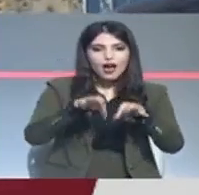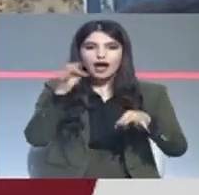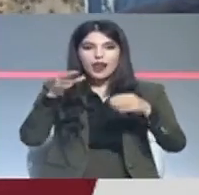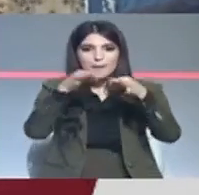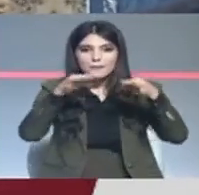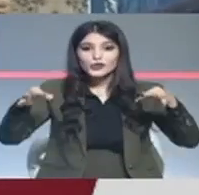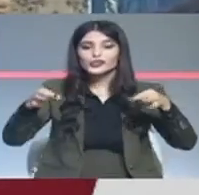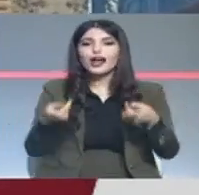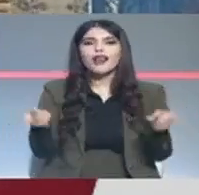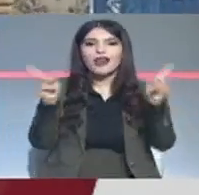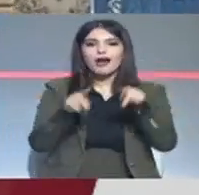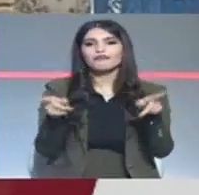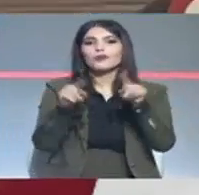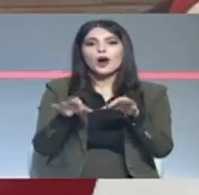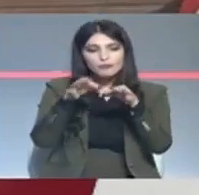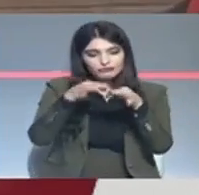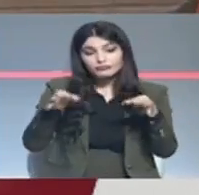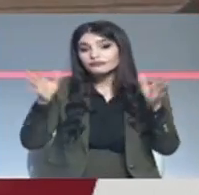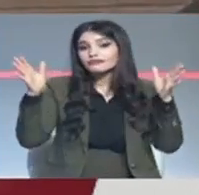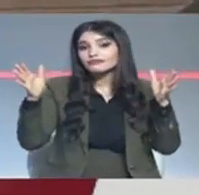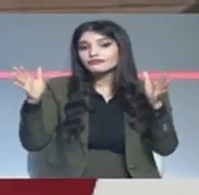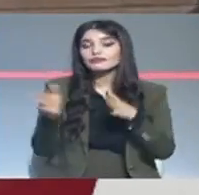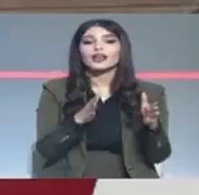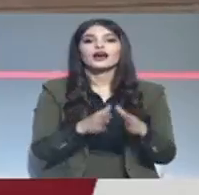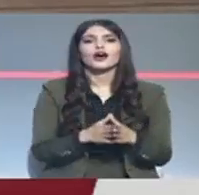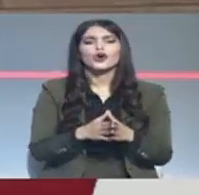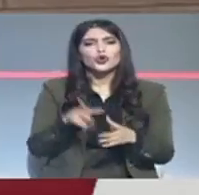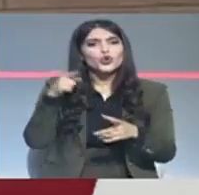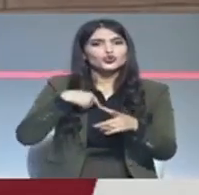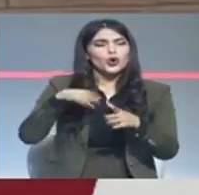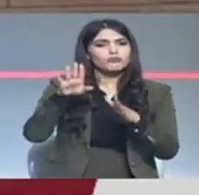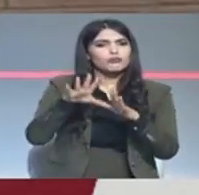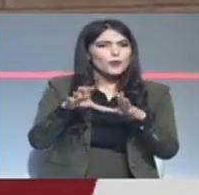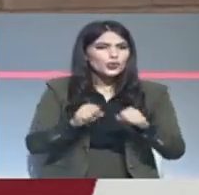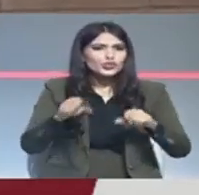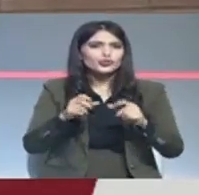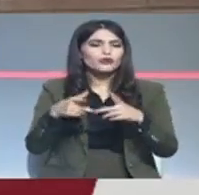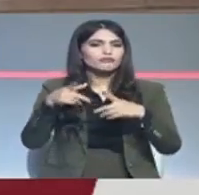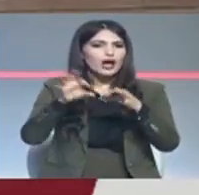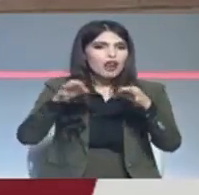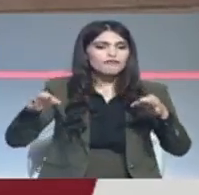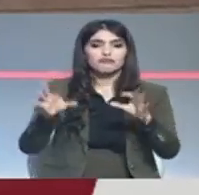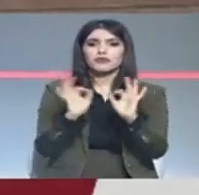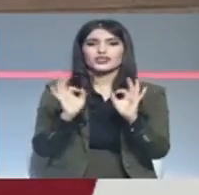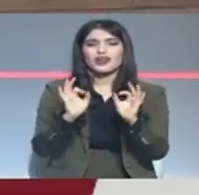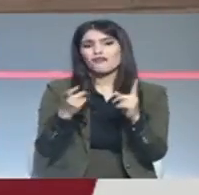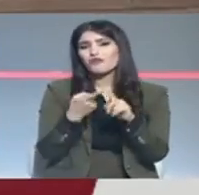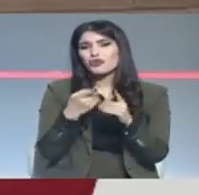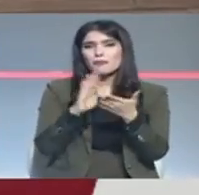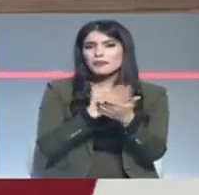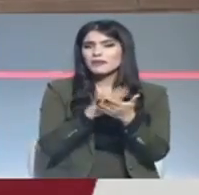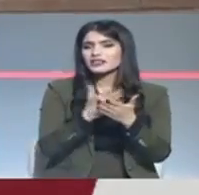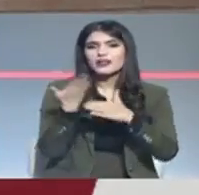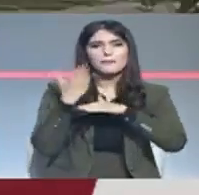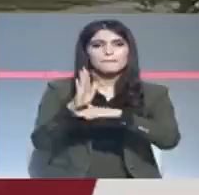الدنيا وعشرين سنه تقريبا المتعلقه بانتاج النقل شويه برام عليها كل ما بين ايران تجرب